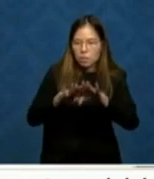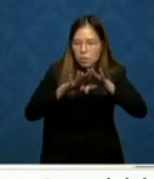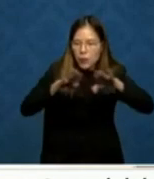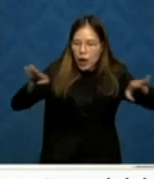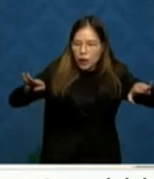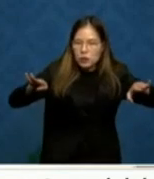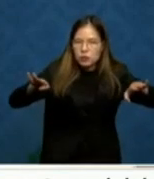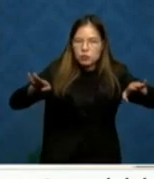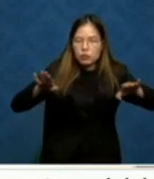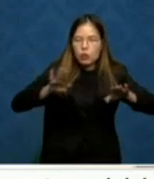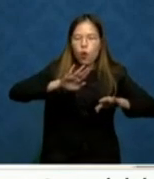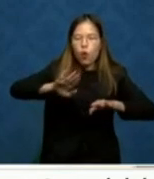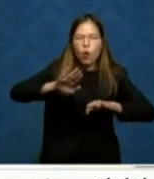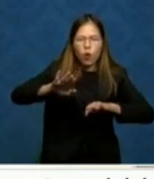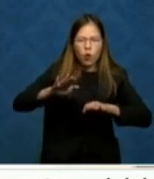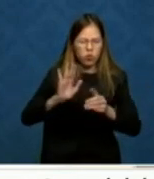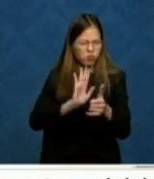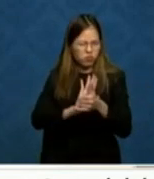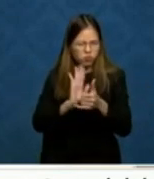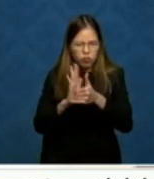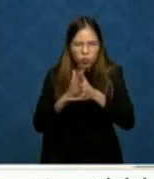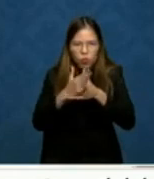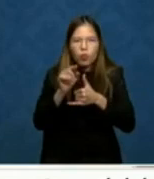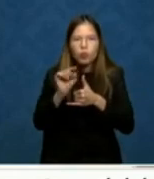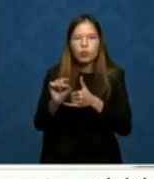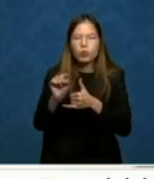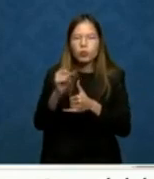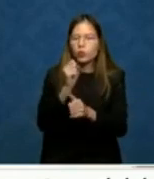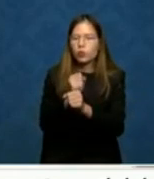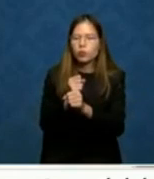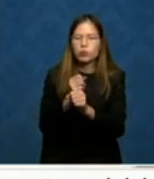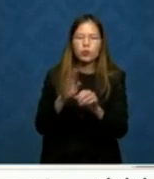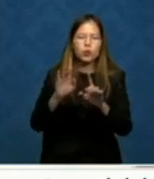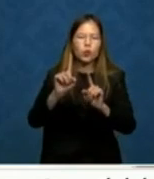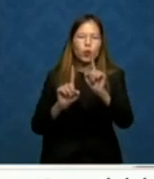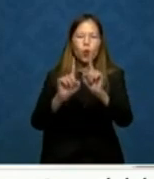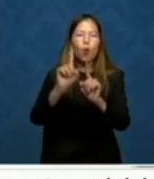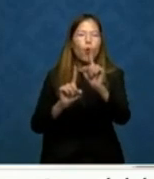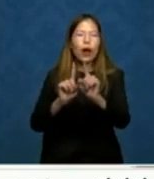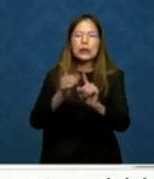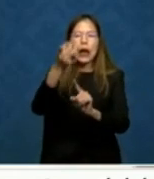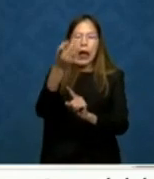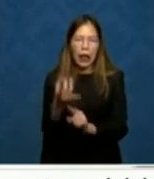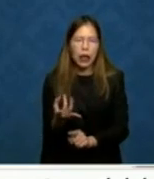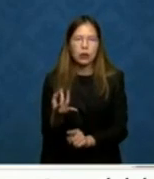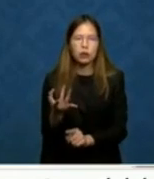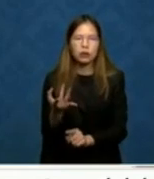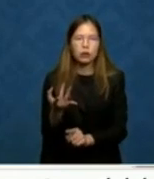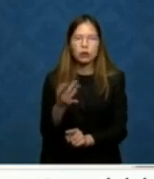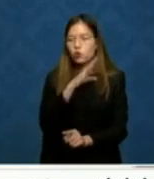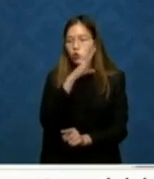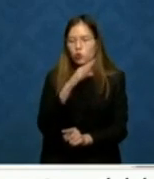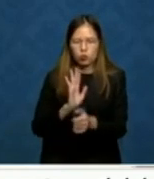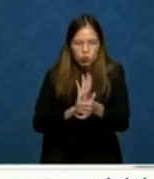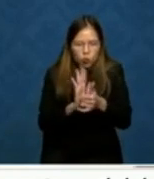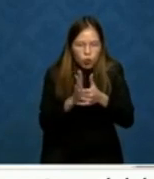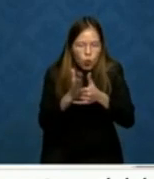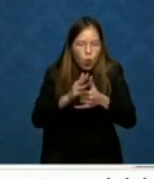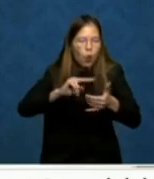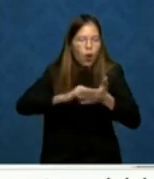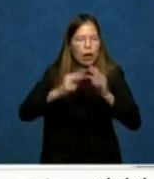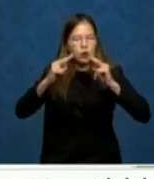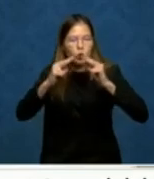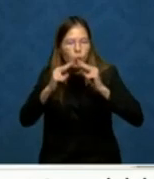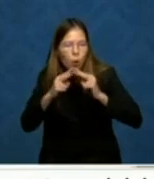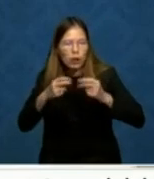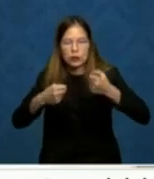วัดความการคุกคามทางเพศนั้นท่านวัดจากจุดใดเวลาเราพูดถึงการละเมิดทางเพศการข่มขืนกระทำช